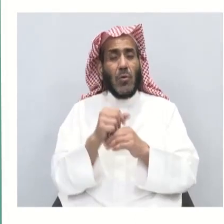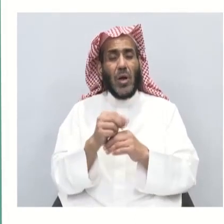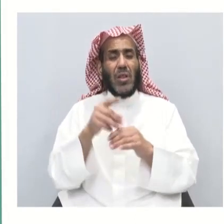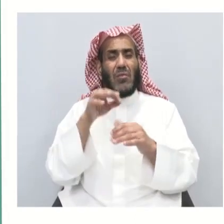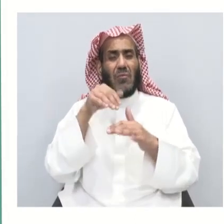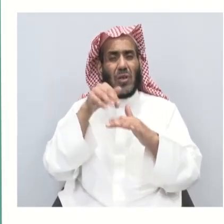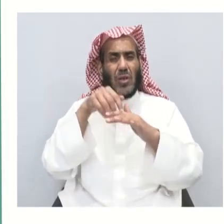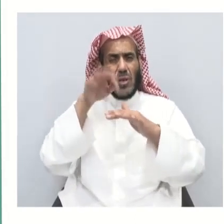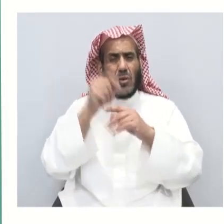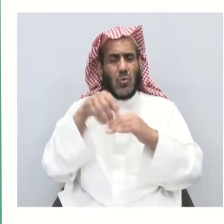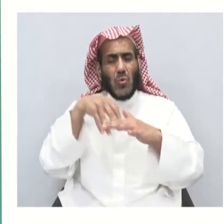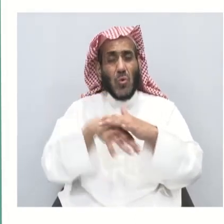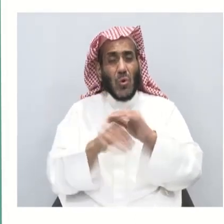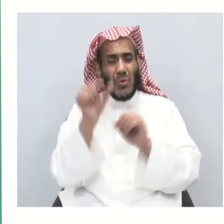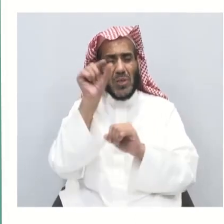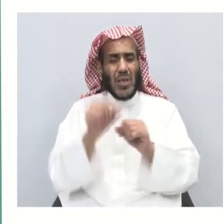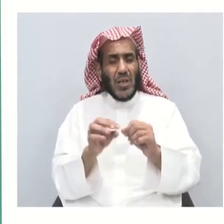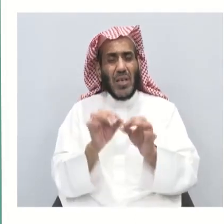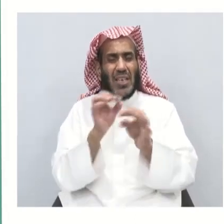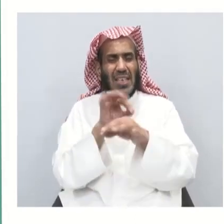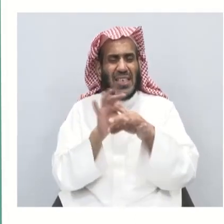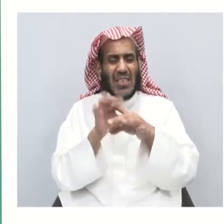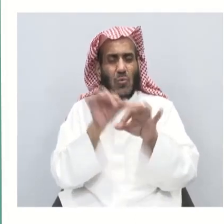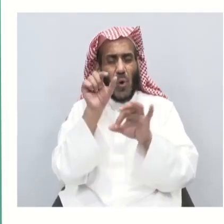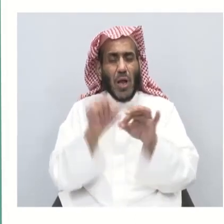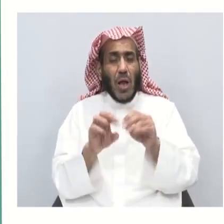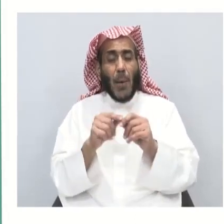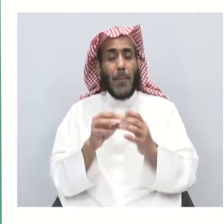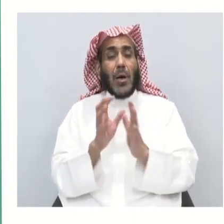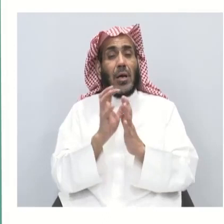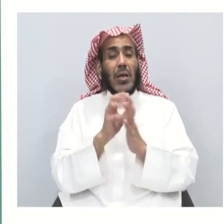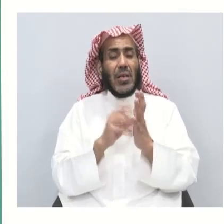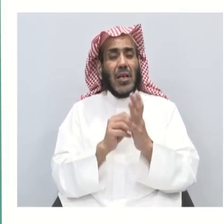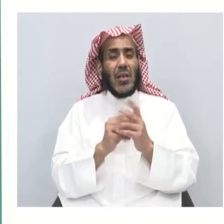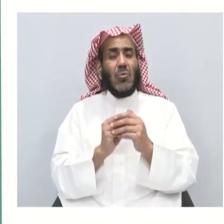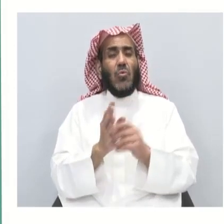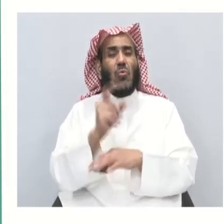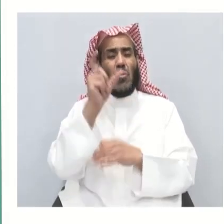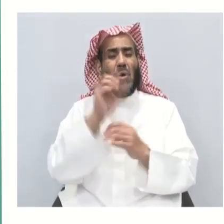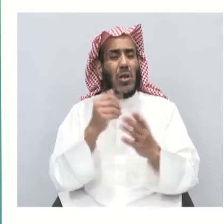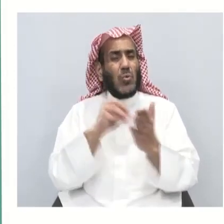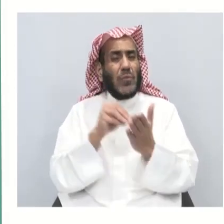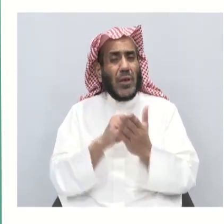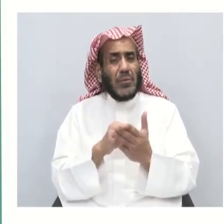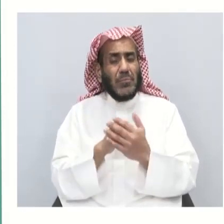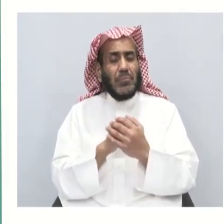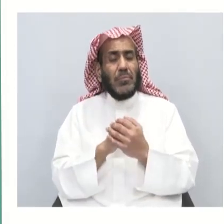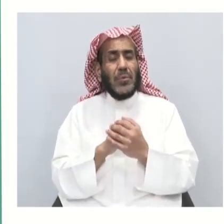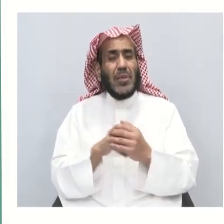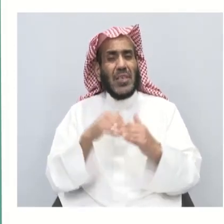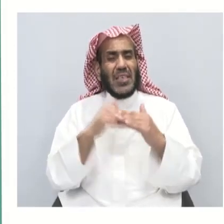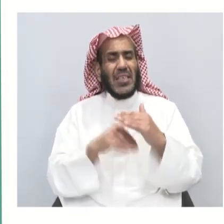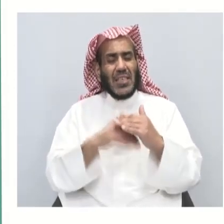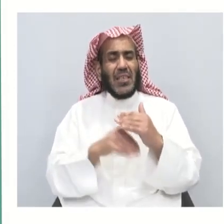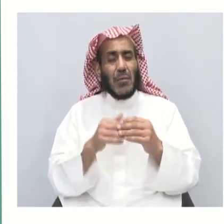الجذور والسقاء لأنها نسيج وعائي، بينما الخلايا العمادية فقط أين توجد؟ تحت